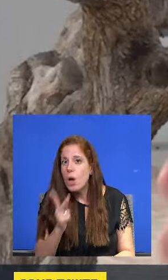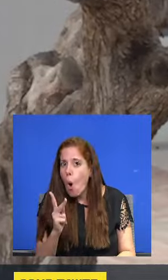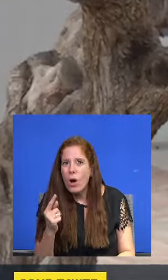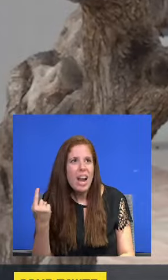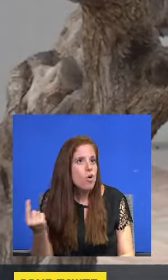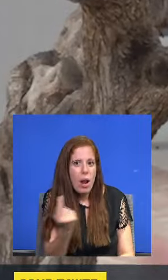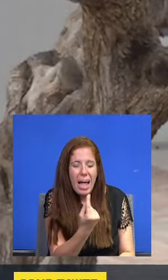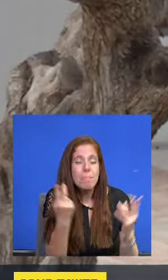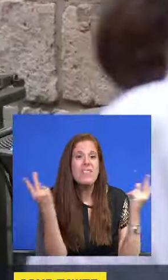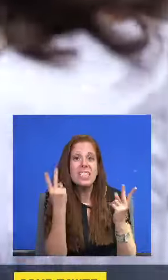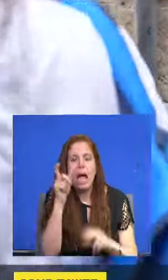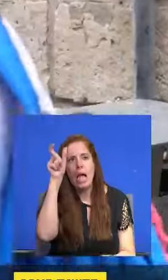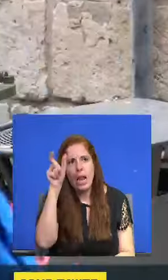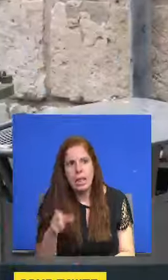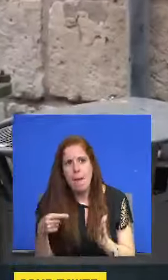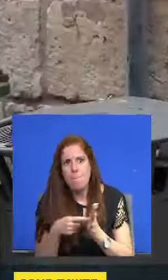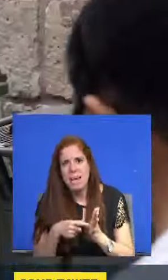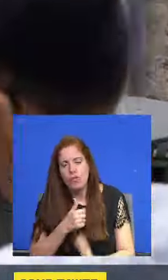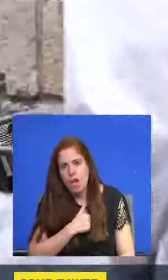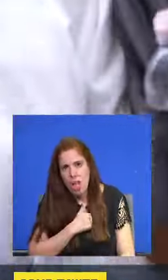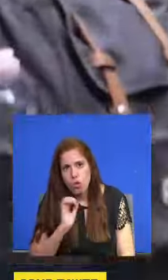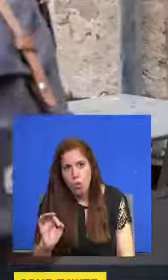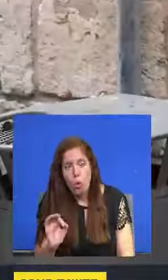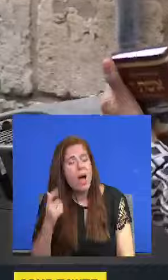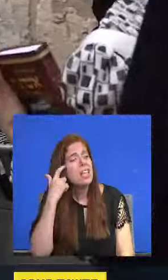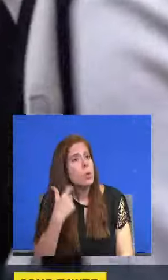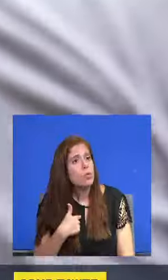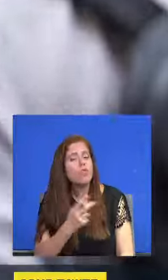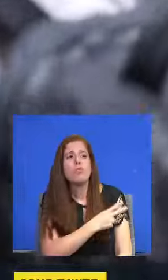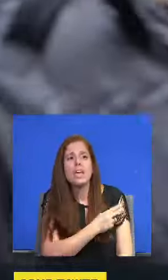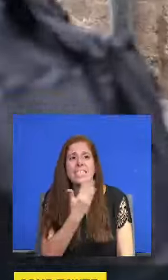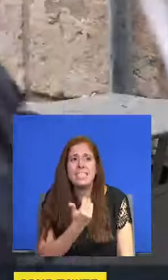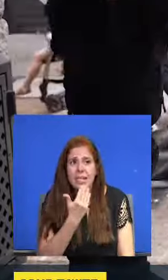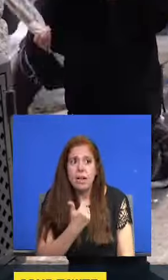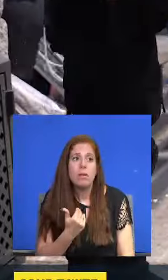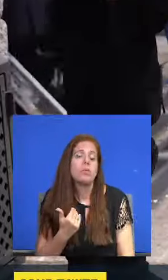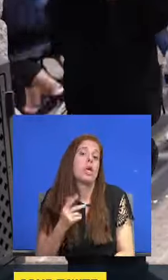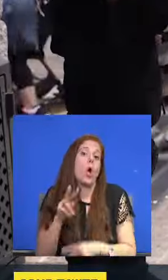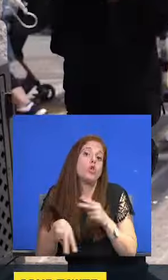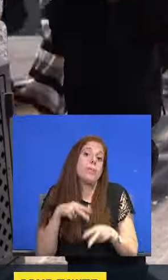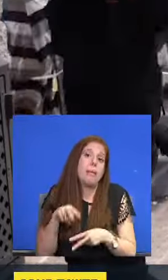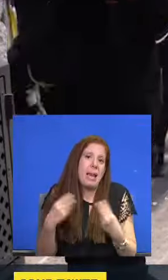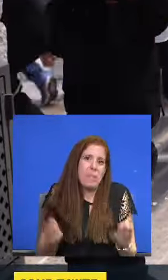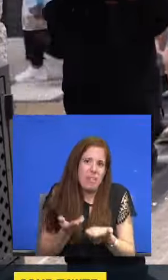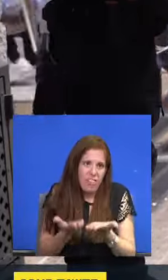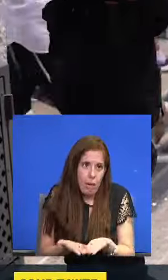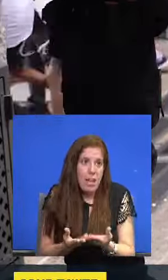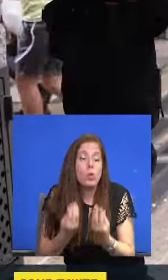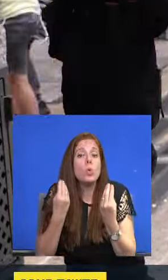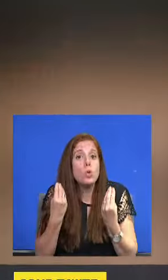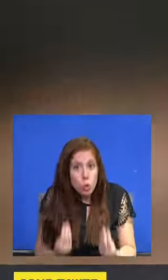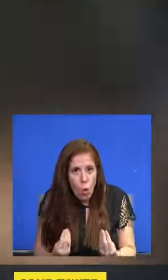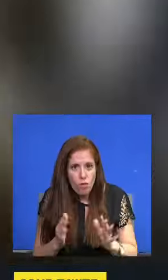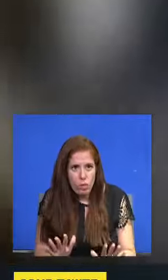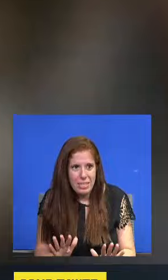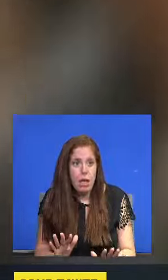בוודאי על אדם בשל דתו. אני בהחלט חושב שמשטרת ישראל, ככל שהיא מטפלת בדברים האלו, טוב שכך, אם יש עבירה על